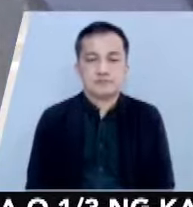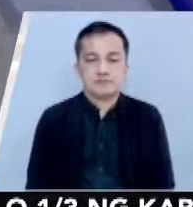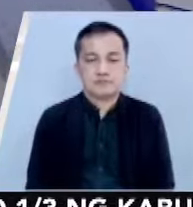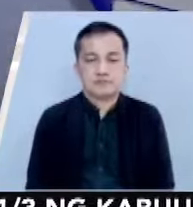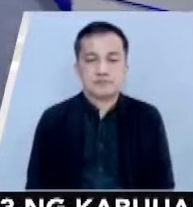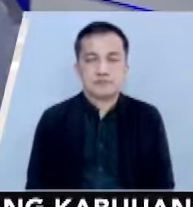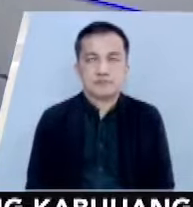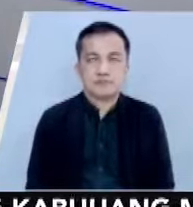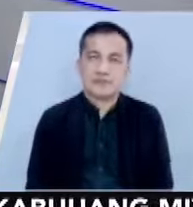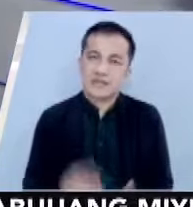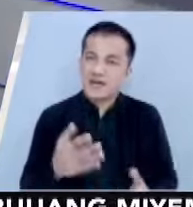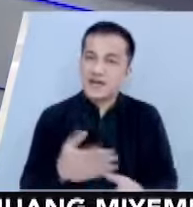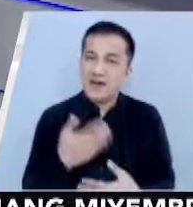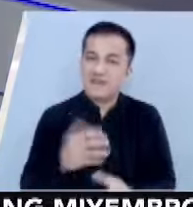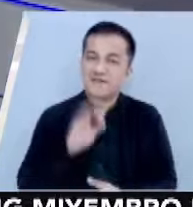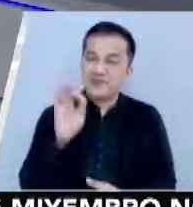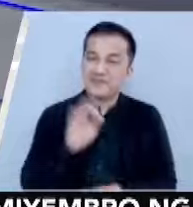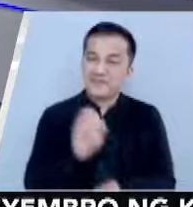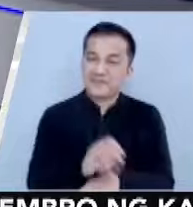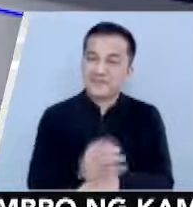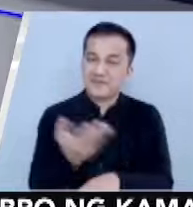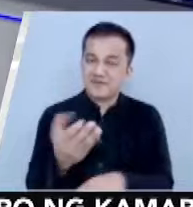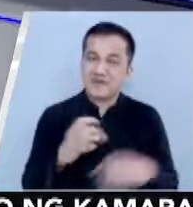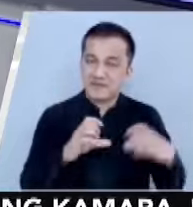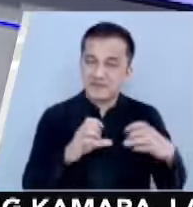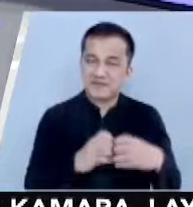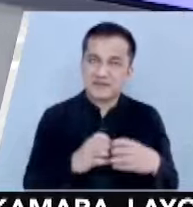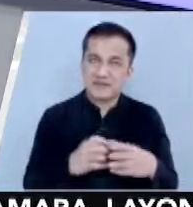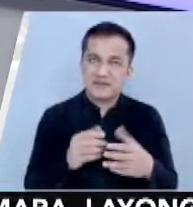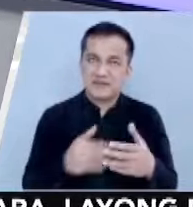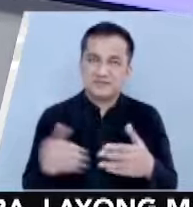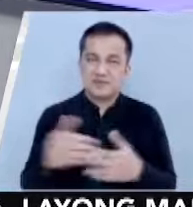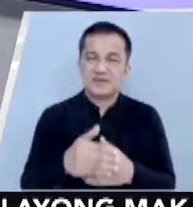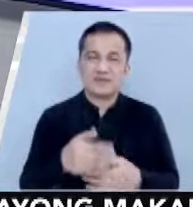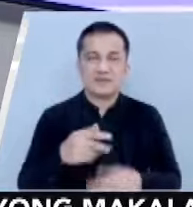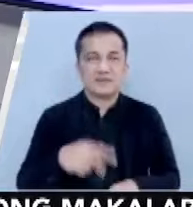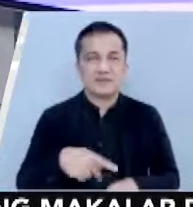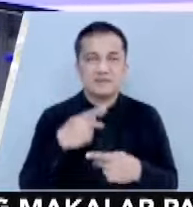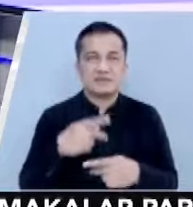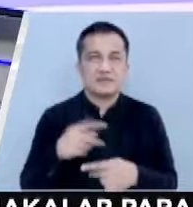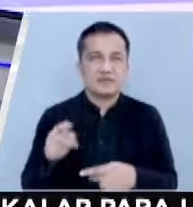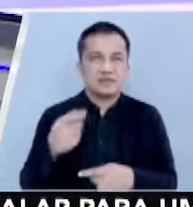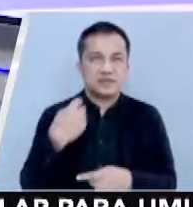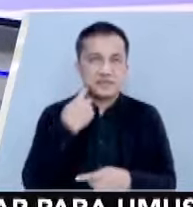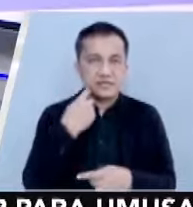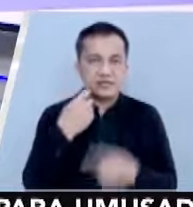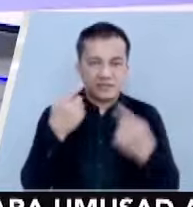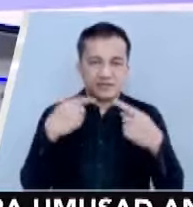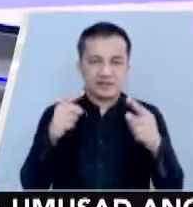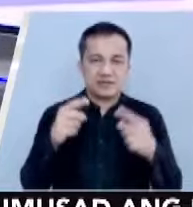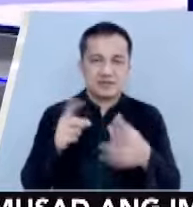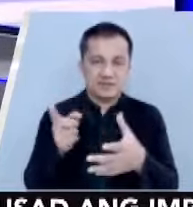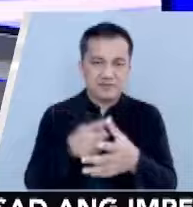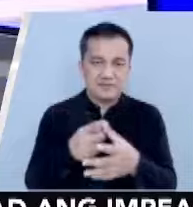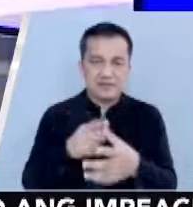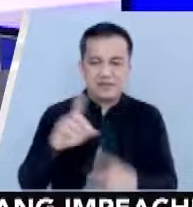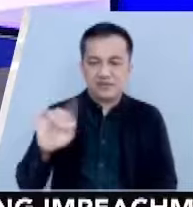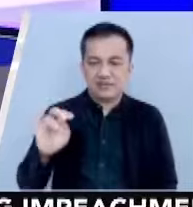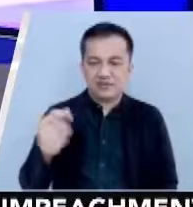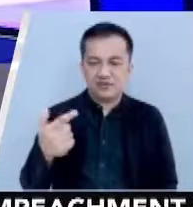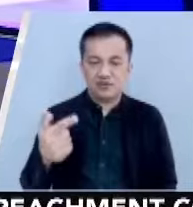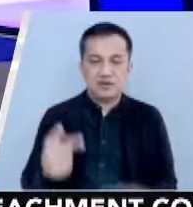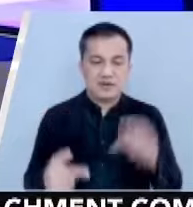Happy Friday, chikahan mga kapuso! Beyond proud sa latest achievement ng kanilang panganay, sina Dingdong Dantes at Marian